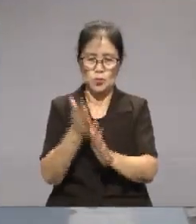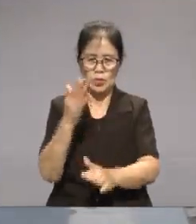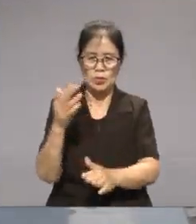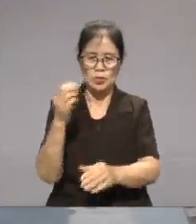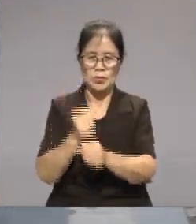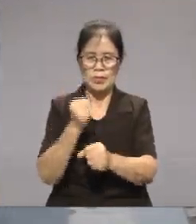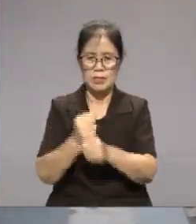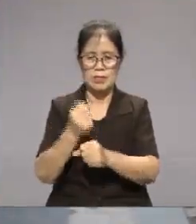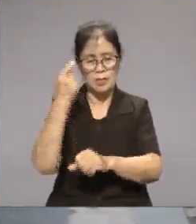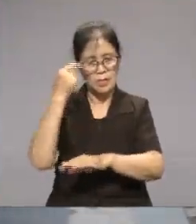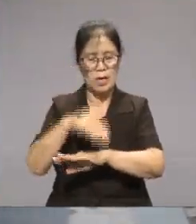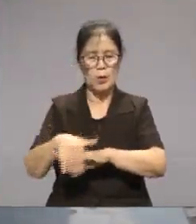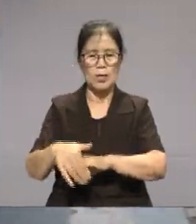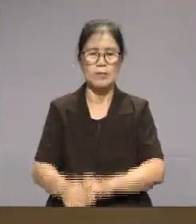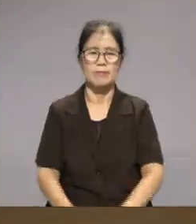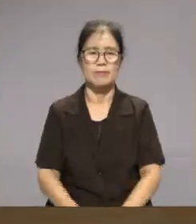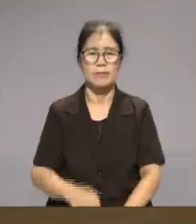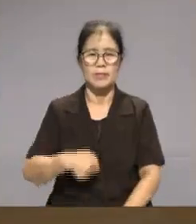구상입니다.